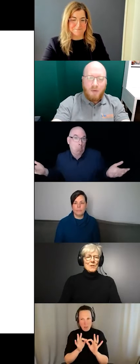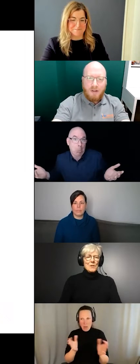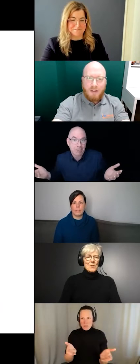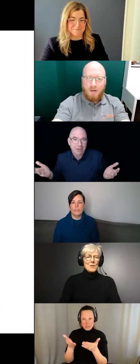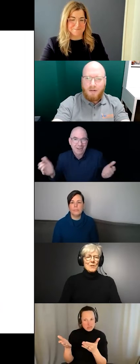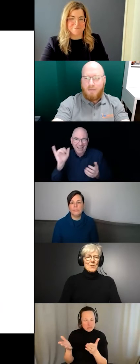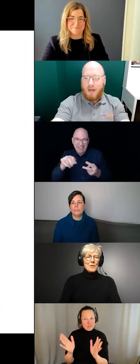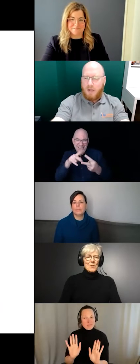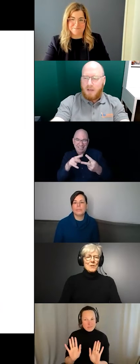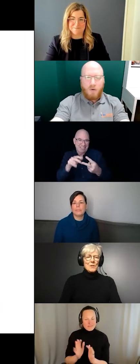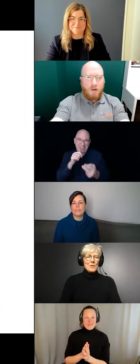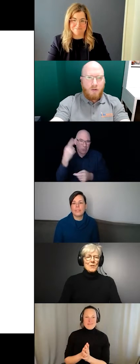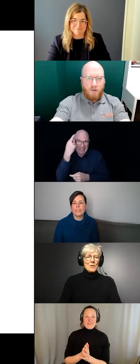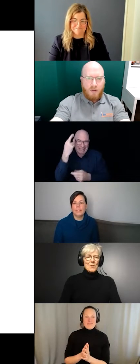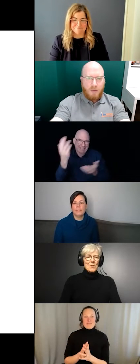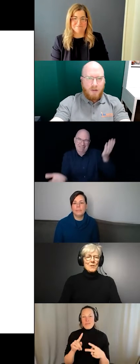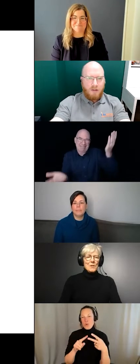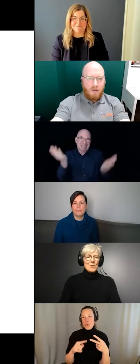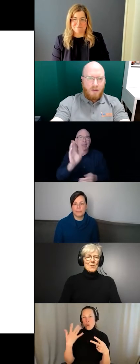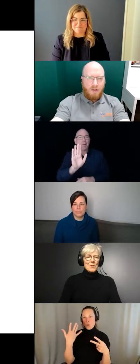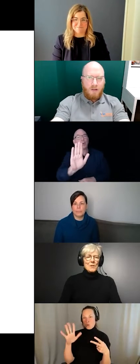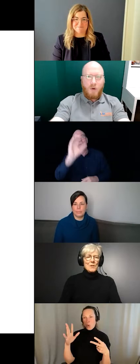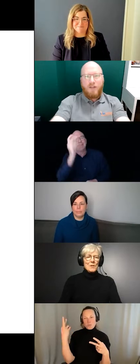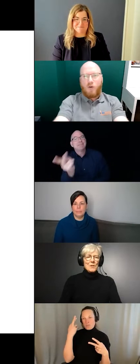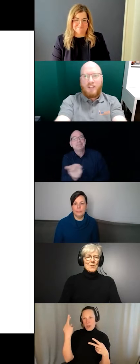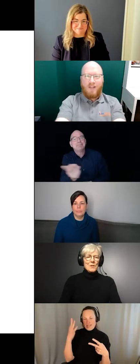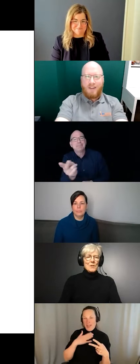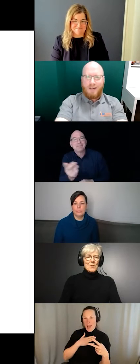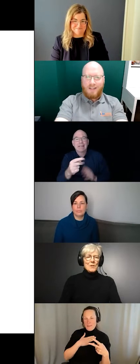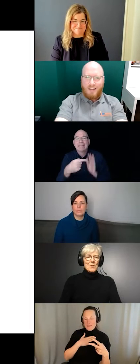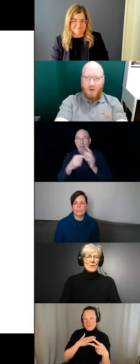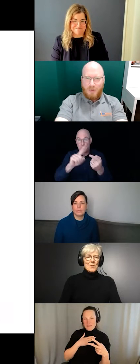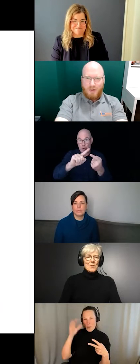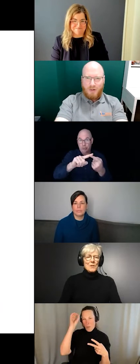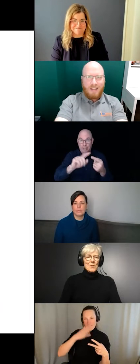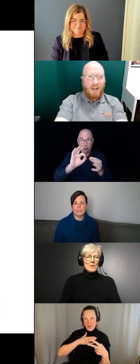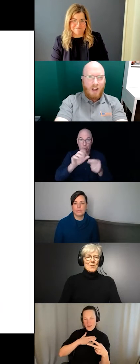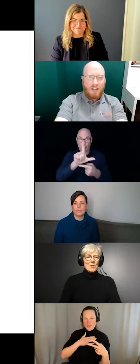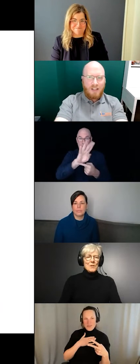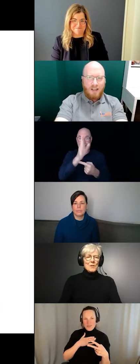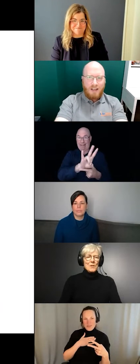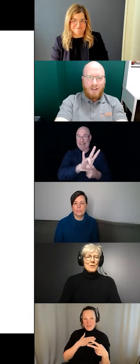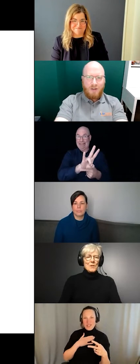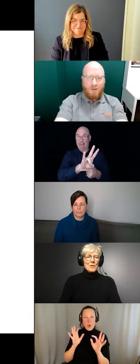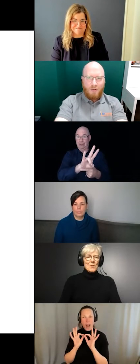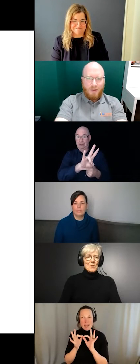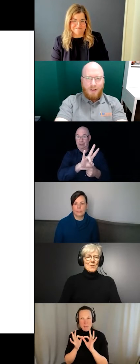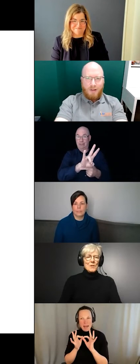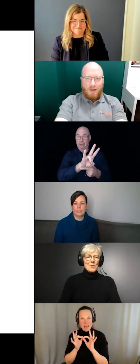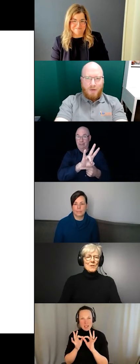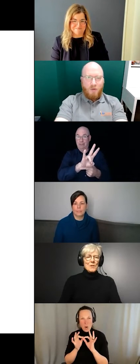la technologie? Il y a deux choses qui ne sont pas raisonnables, dans mon opinion. Qu'est-ce que vous pensez